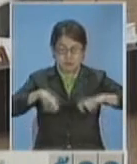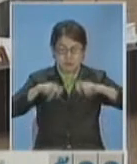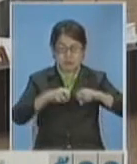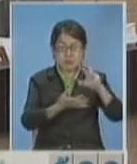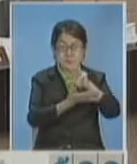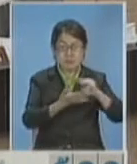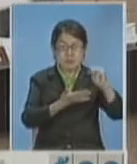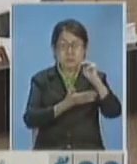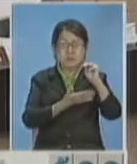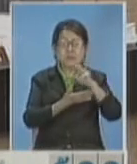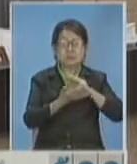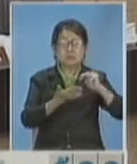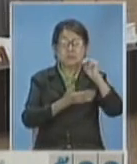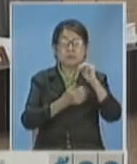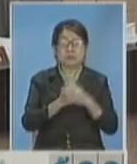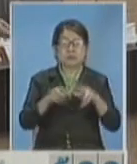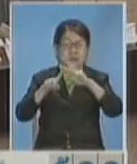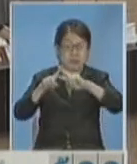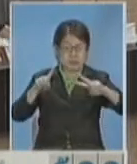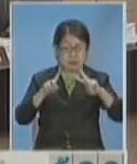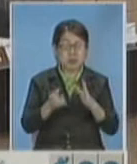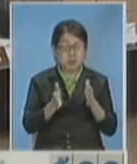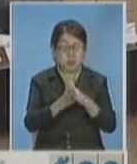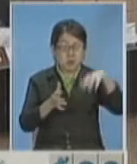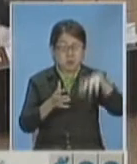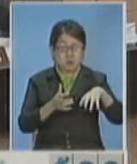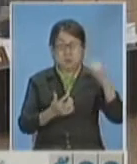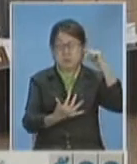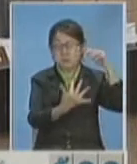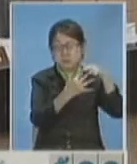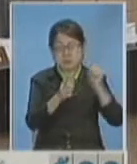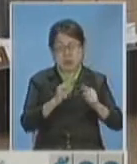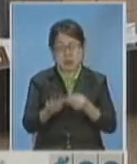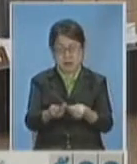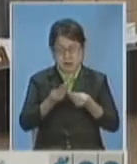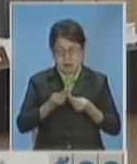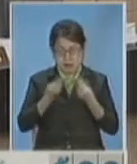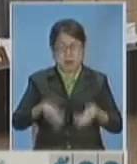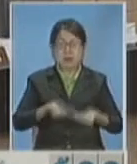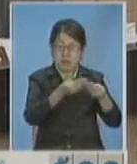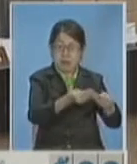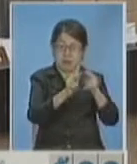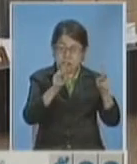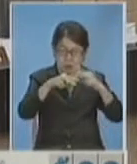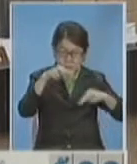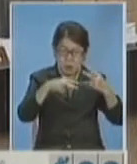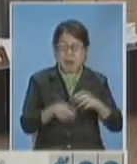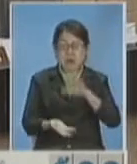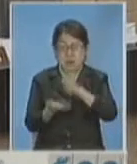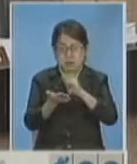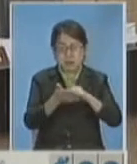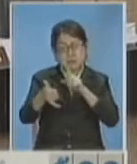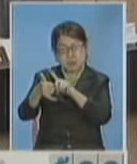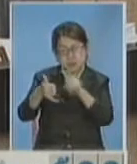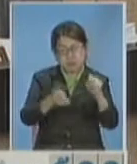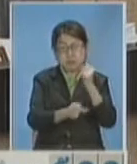ครินทรวิโรธและกรมสุขภาพจิตค่ะอยู่ในมือของดิฉันเนี่ยค่ะส่งมาให้กันมาธิการนะคะว่าผลการวิจัยว่า